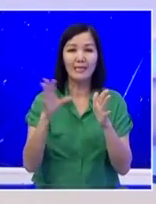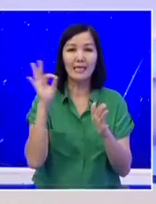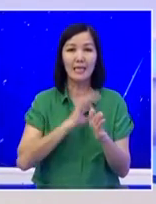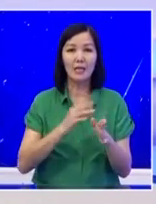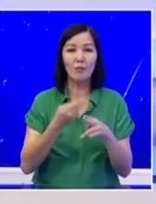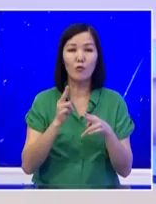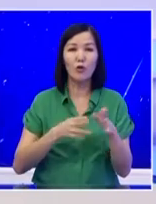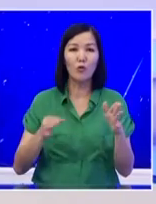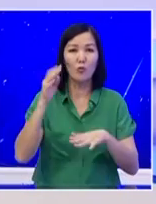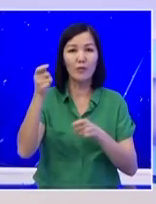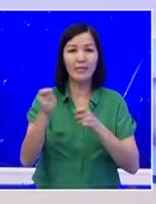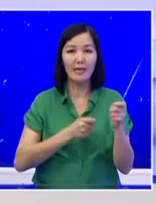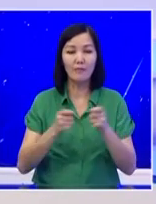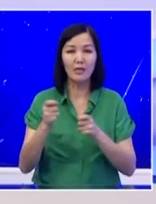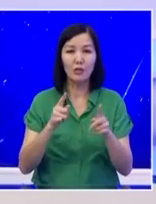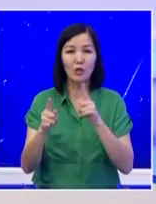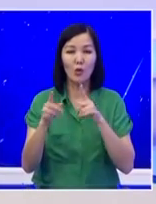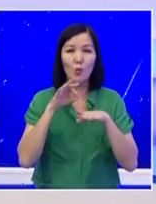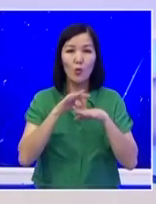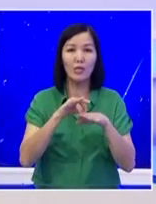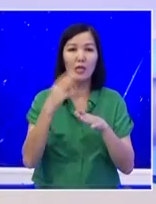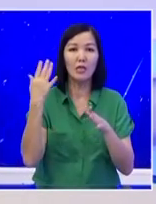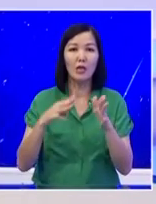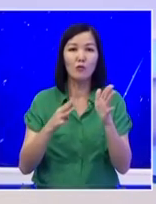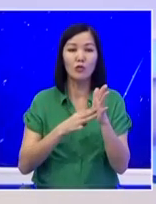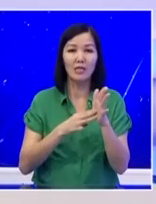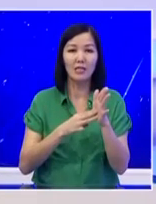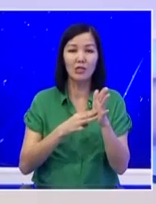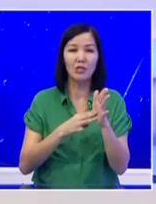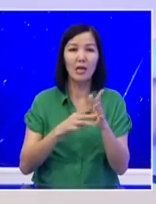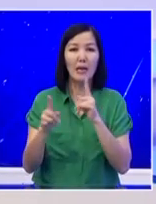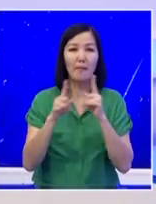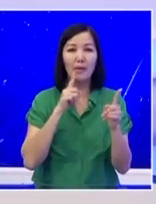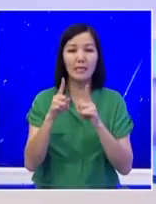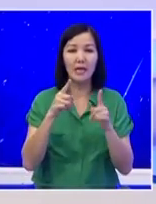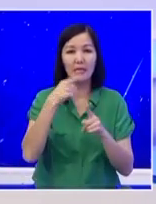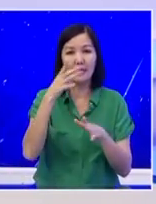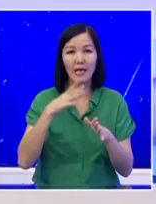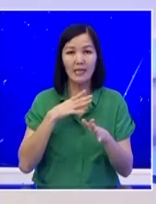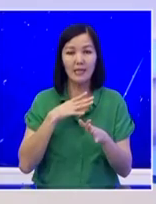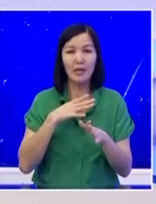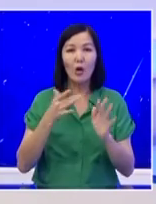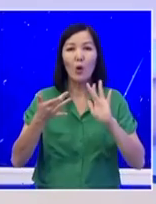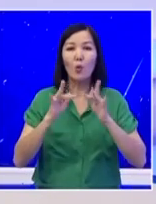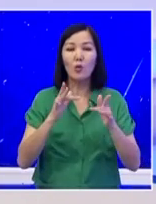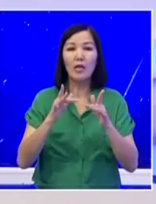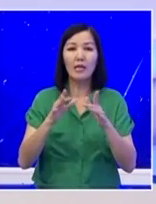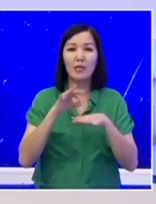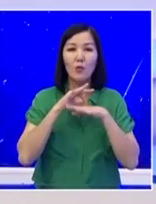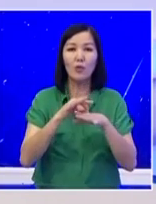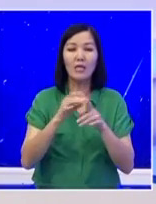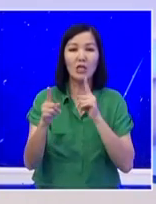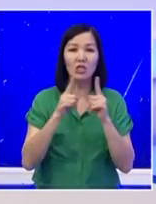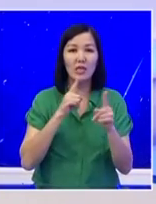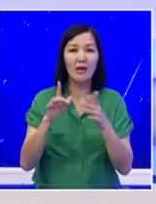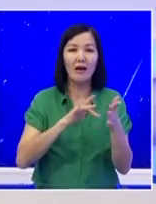99,9% игерілді. Бұл туралы облыс әкімдігінде өткен 57-ші кезектен тыс мәслихат сессиясында айтылды. Онлайн режимде өткен